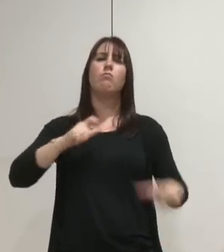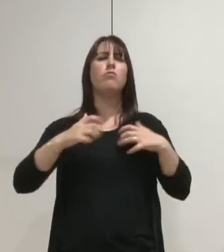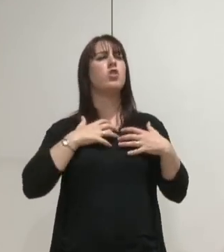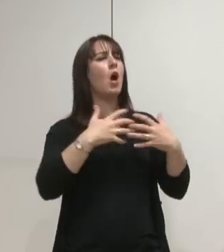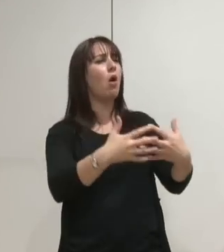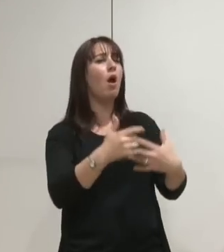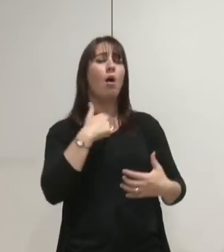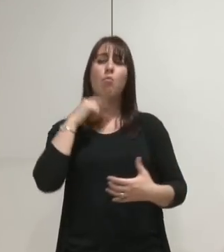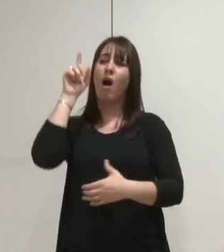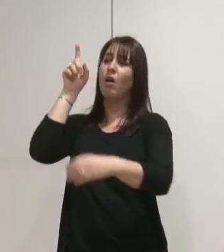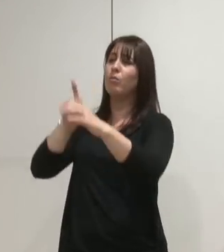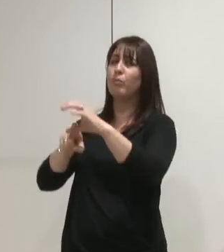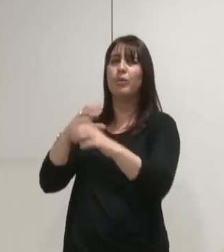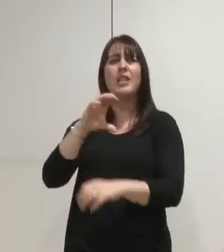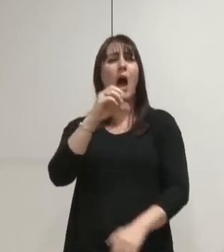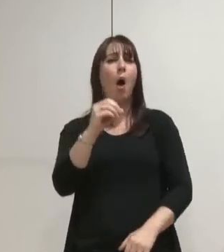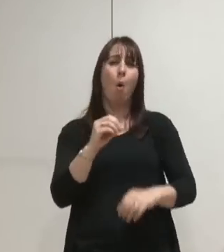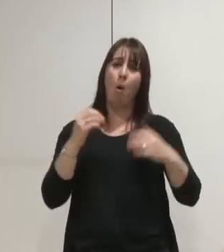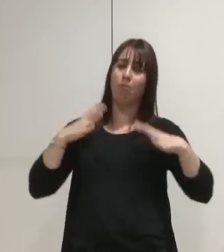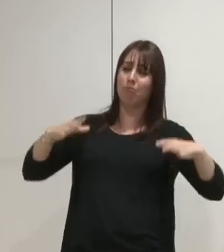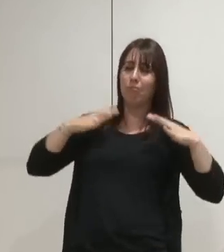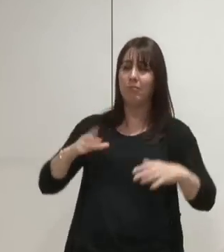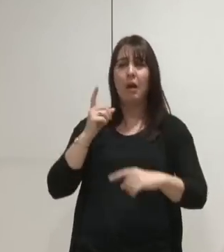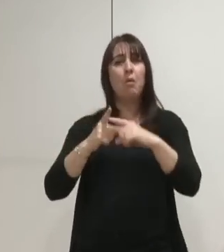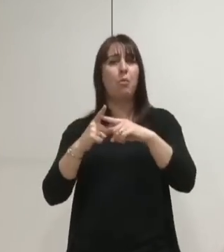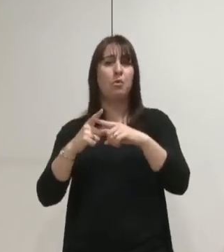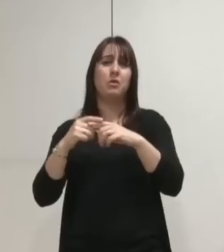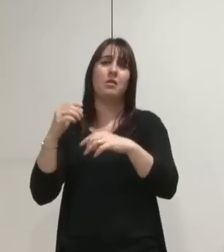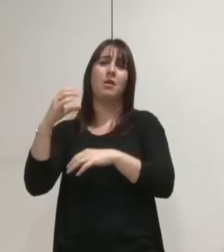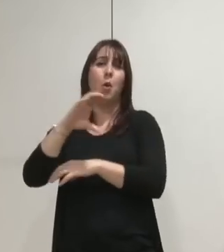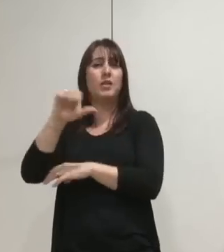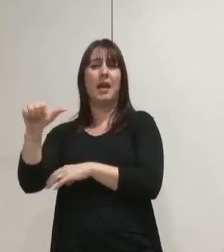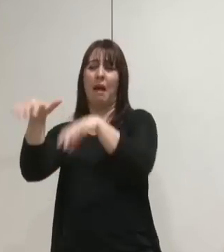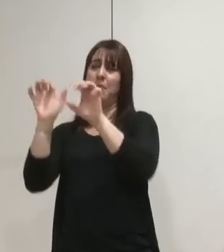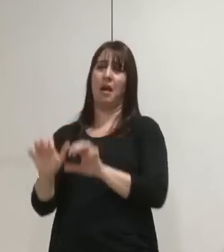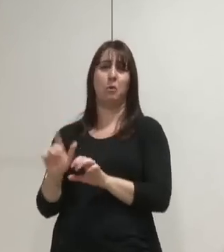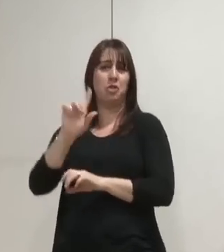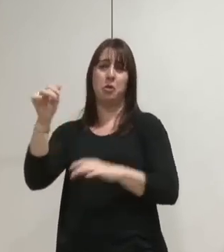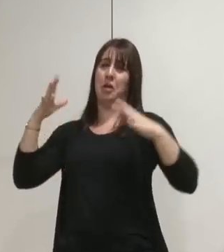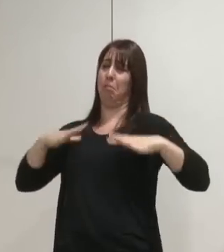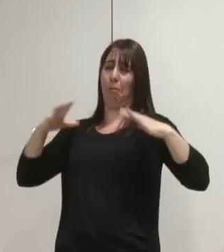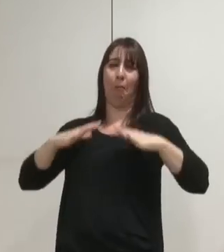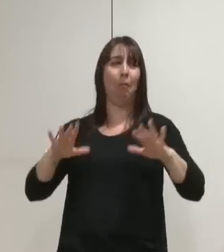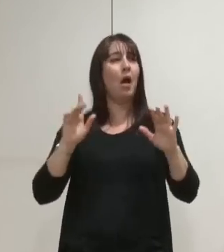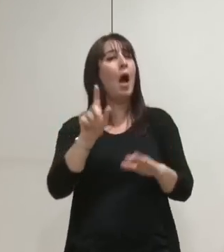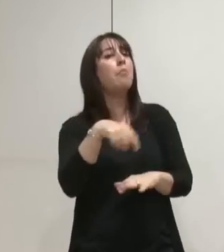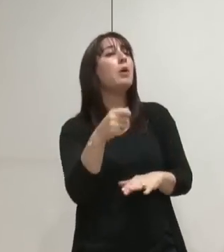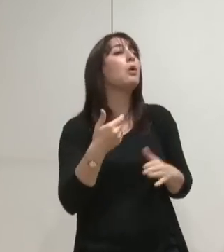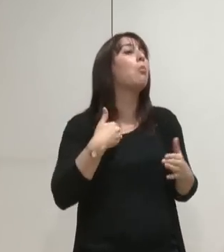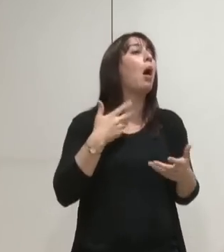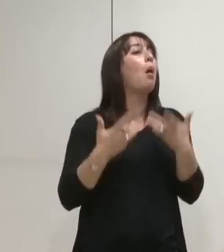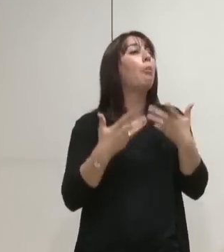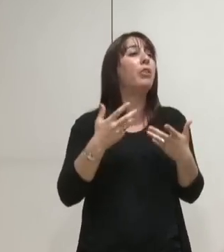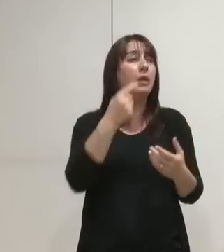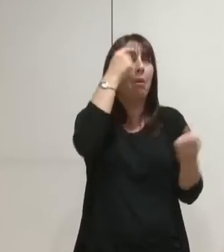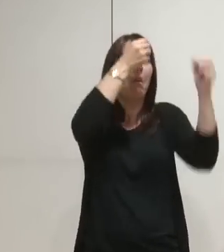membre ni de la commission d'appel d'offre ni du conseil d'administration de GEG donc il y a évidemment quelques éléments que je n'ai pas forcément